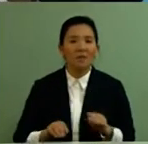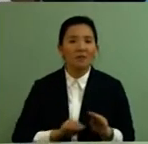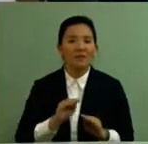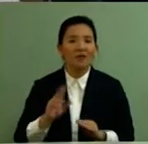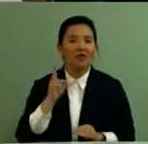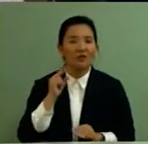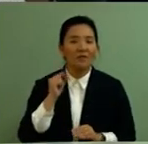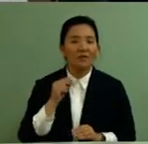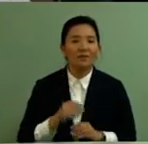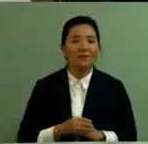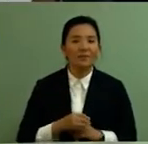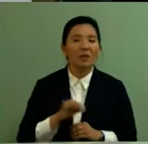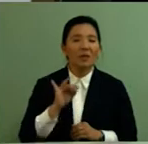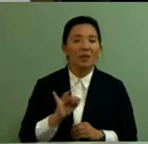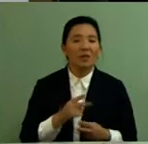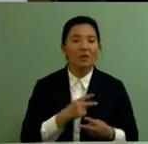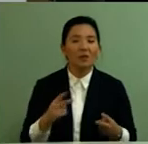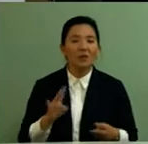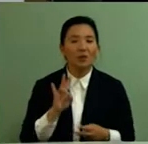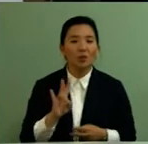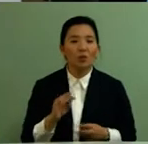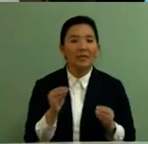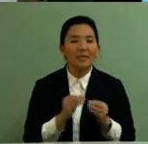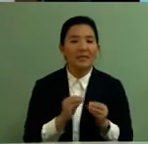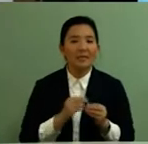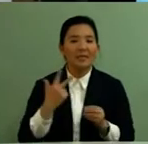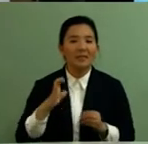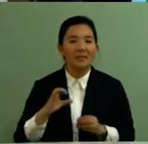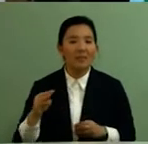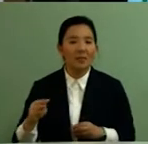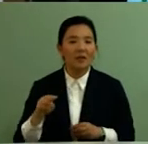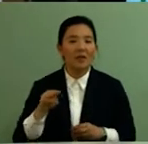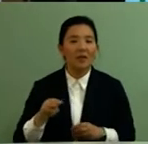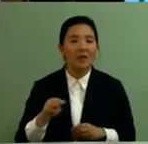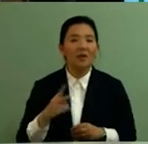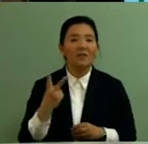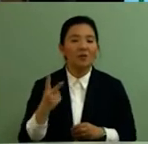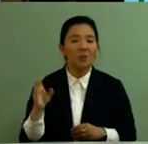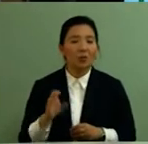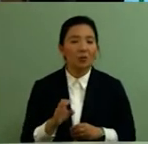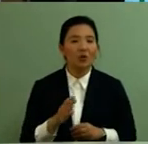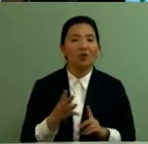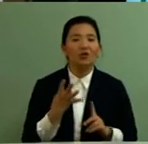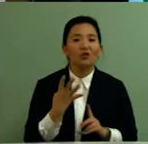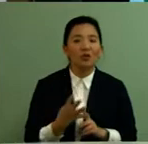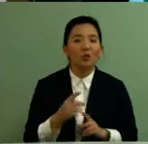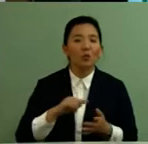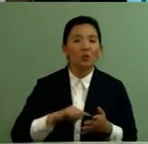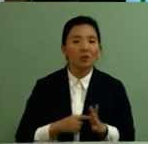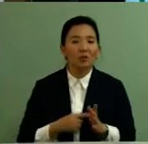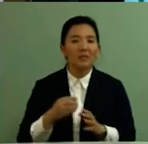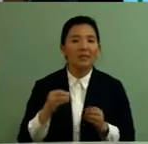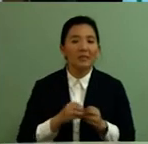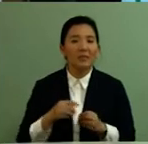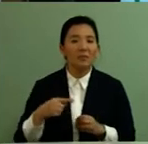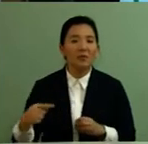подставляем числовые значения и получается ню 10 в третьей степени t 2 секунды. 4 и умножить на